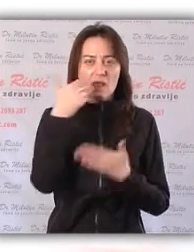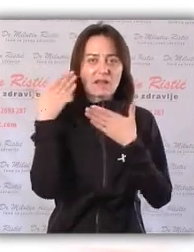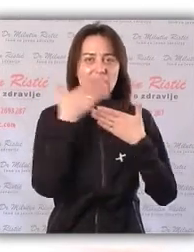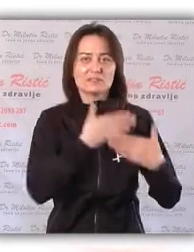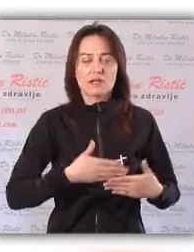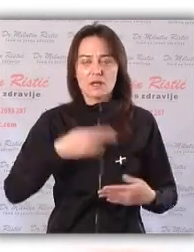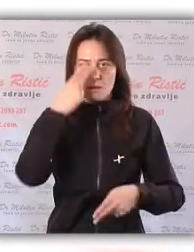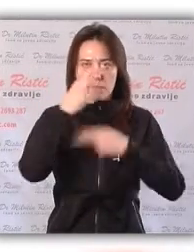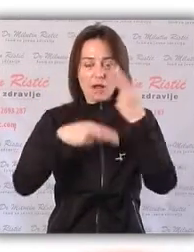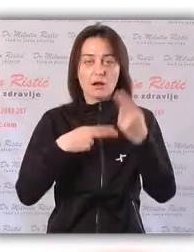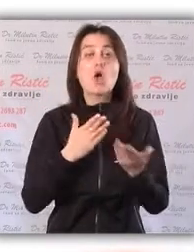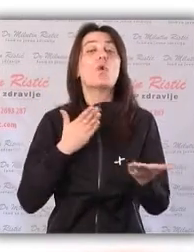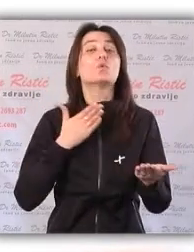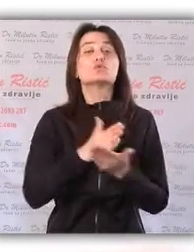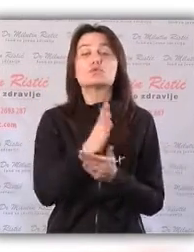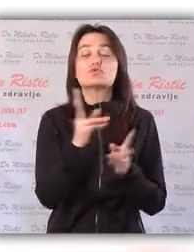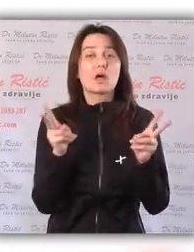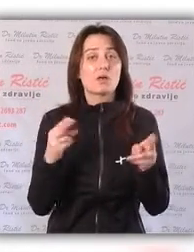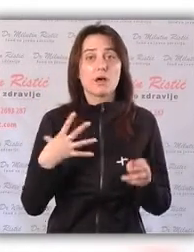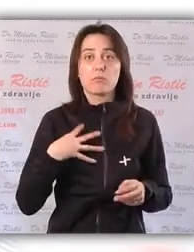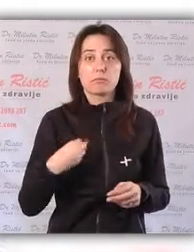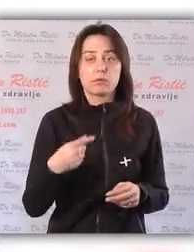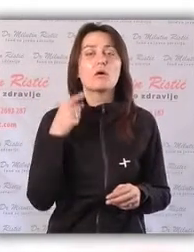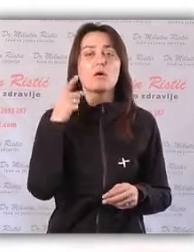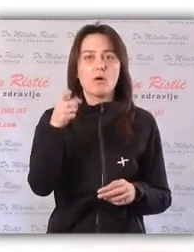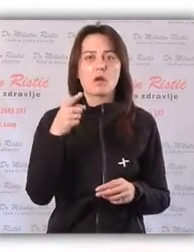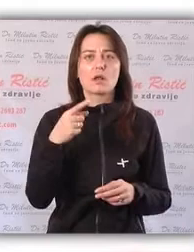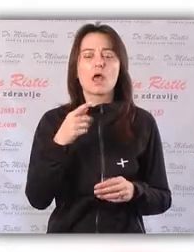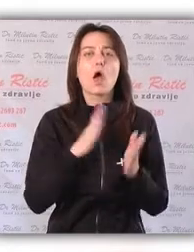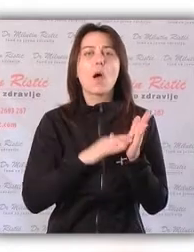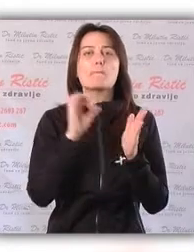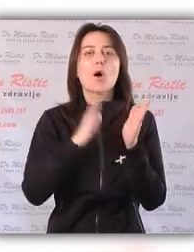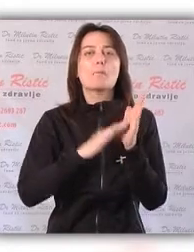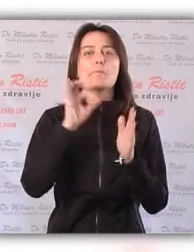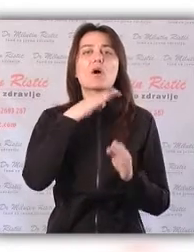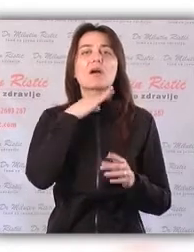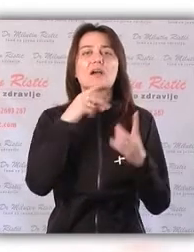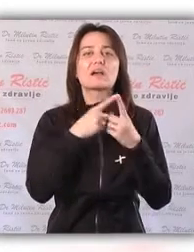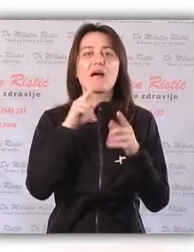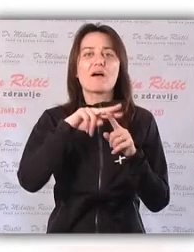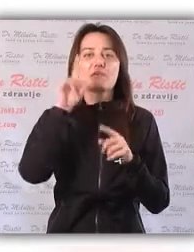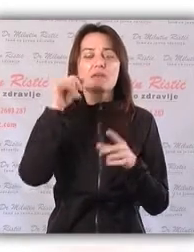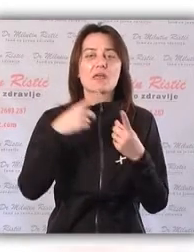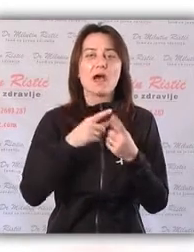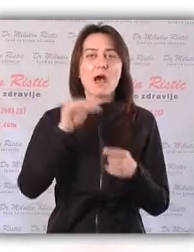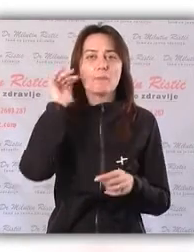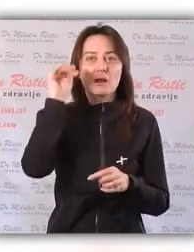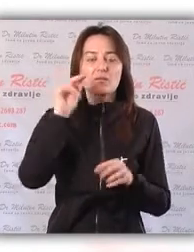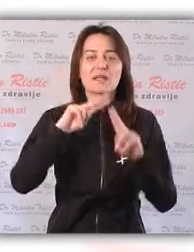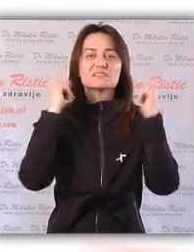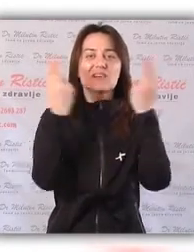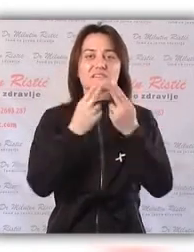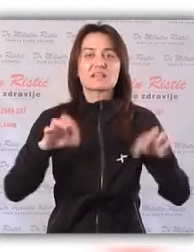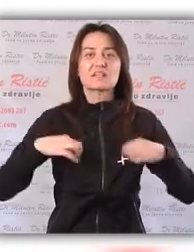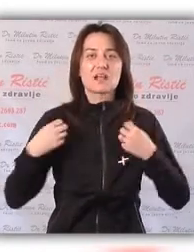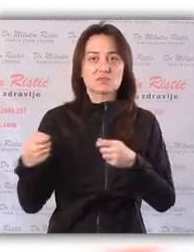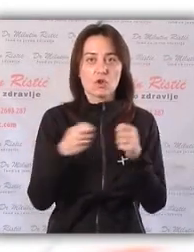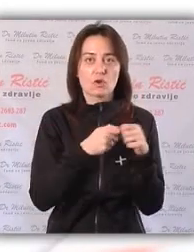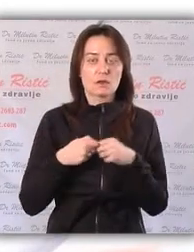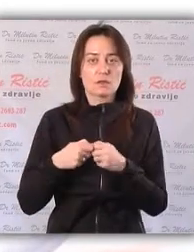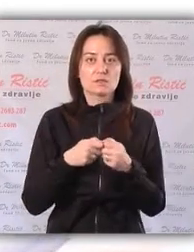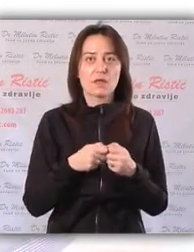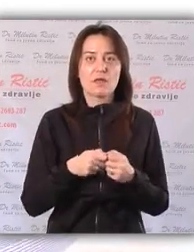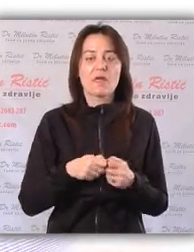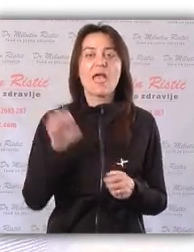se sprovodi jedan skrining test. U slučaju karcinoma dojke skrining test je mamografija koja se prema preporukama Svetske